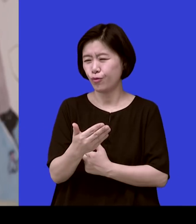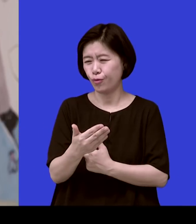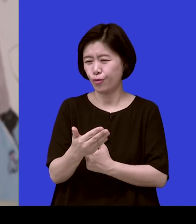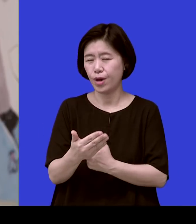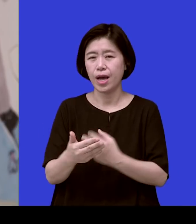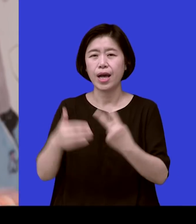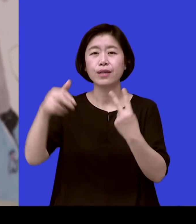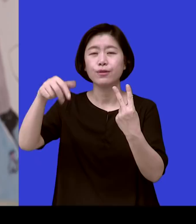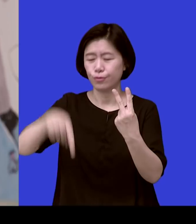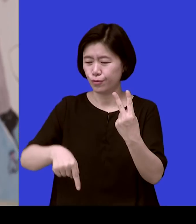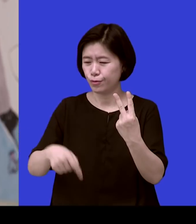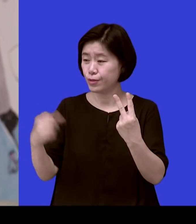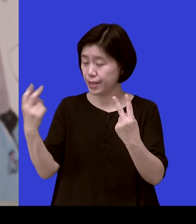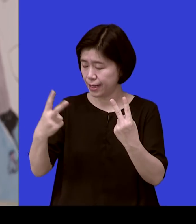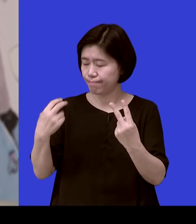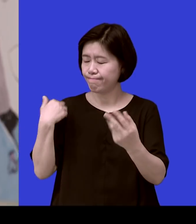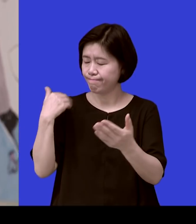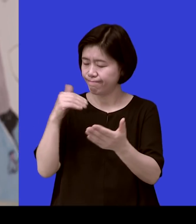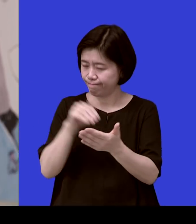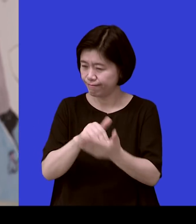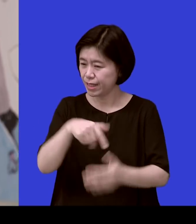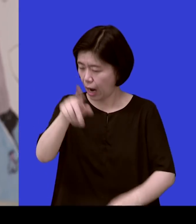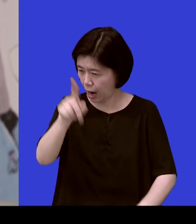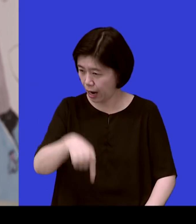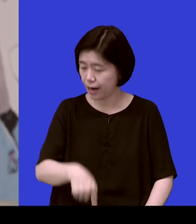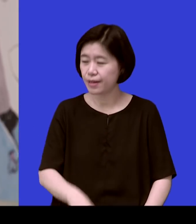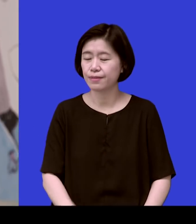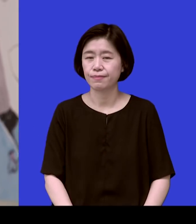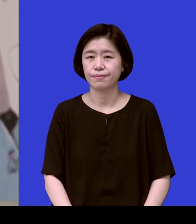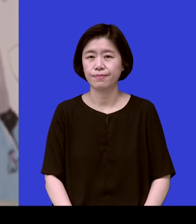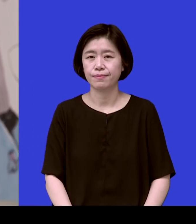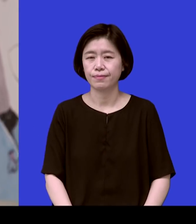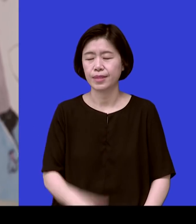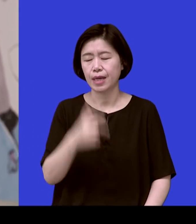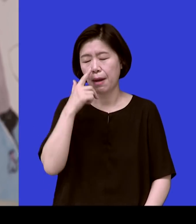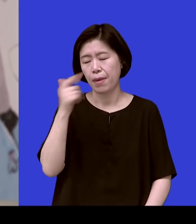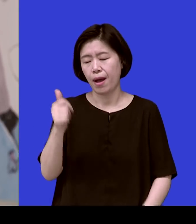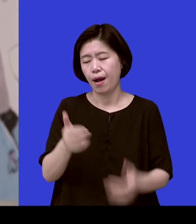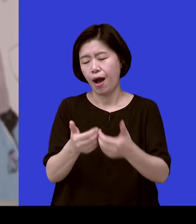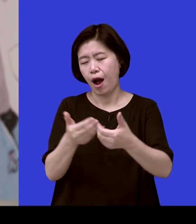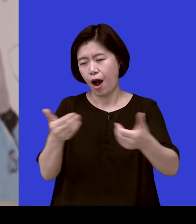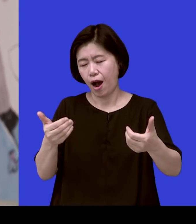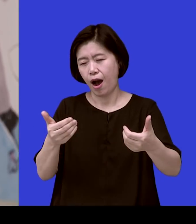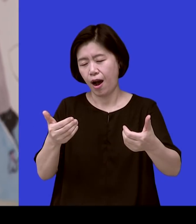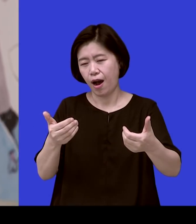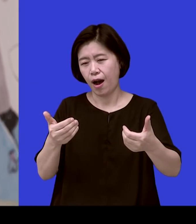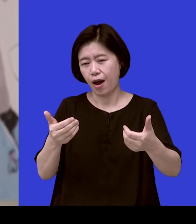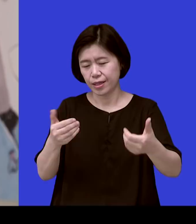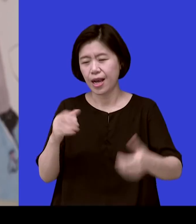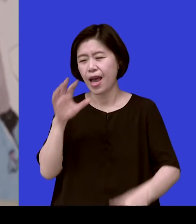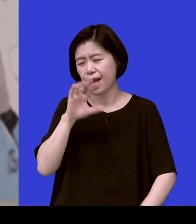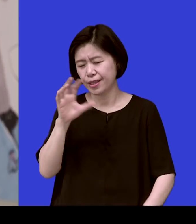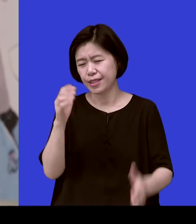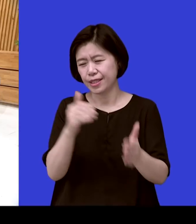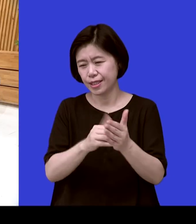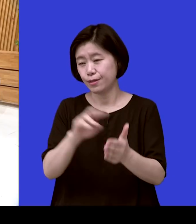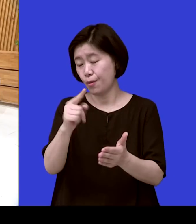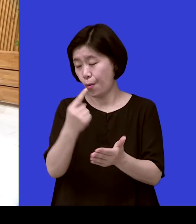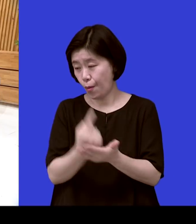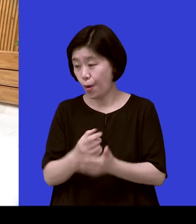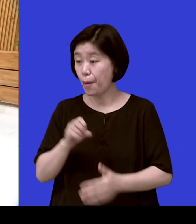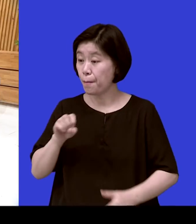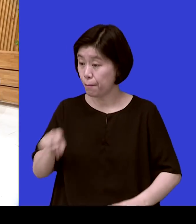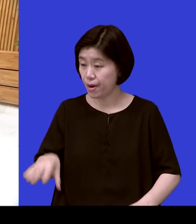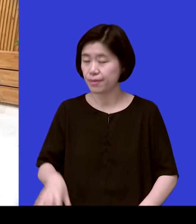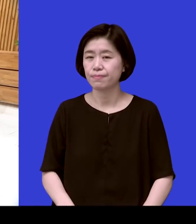그러고서는 제주도에 이제 혼자 갔어요. 예. 그래서 이제 셀프 코칭, 셀프 상담